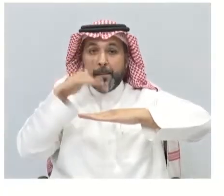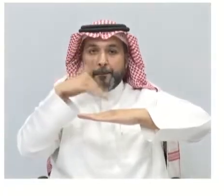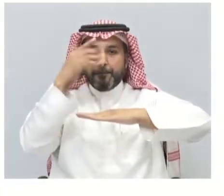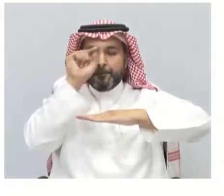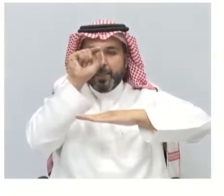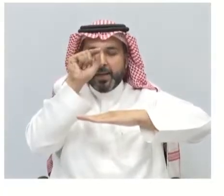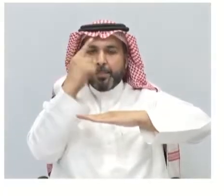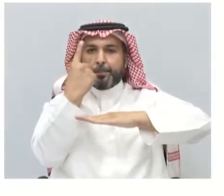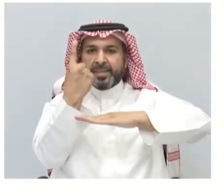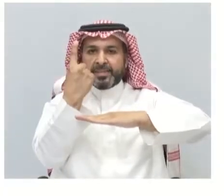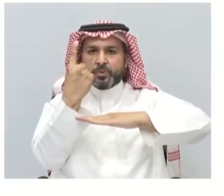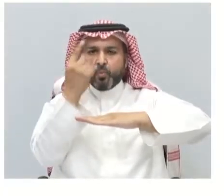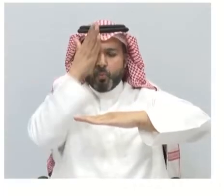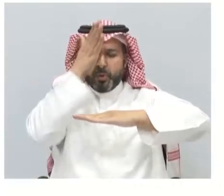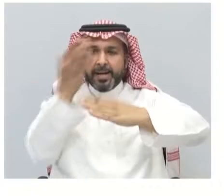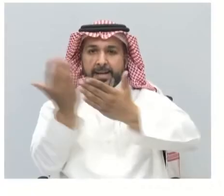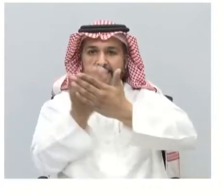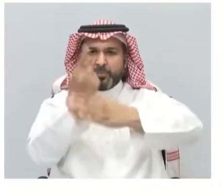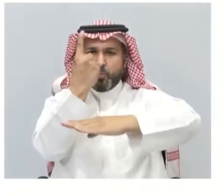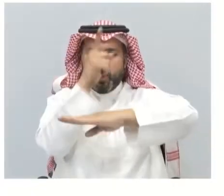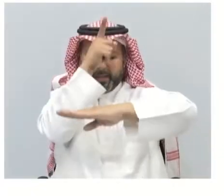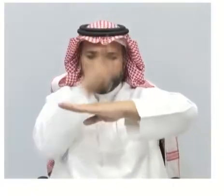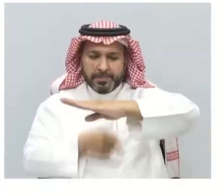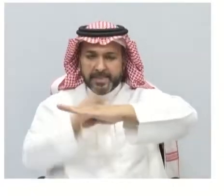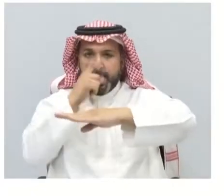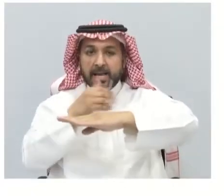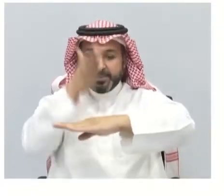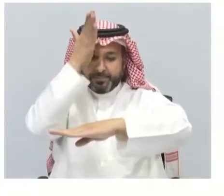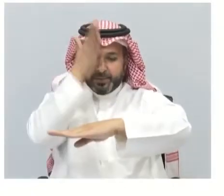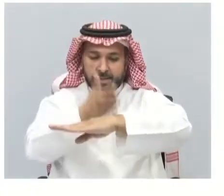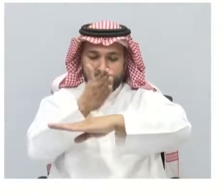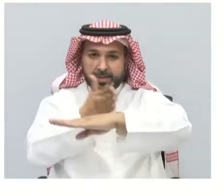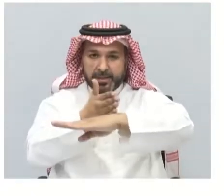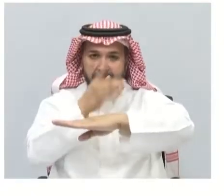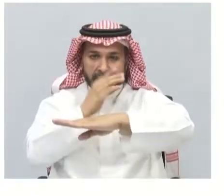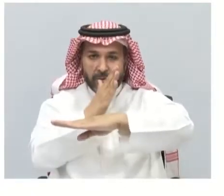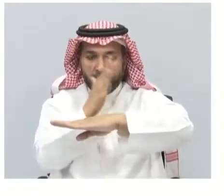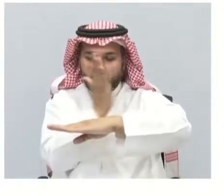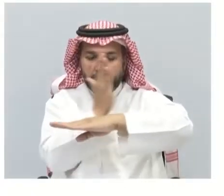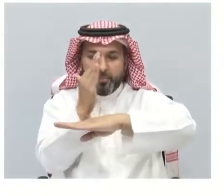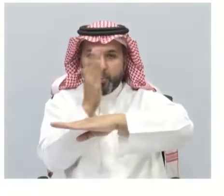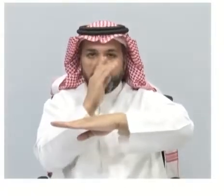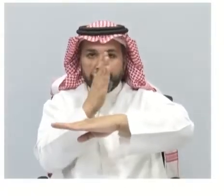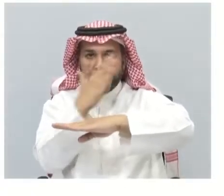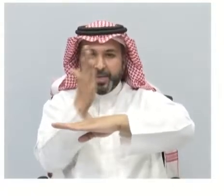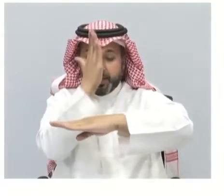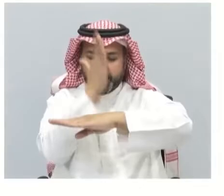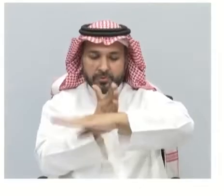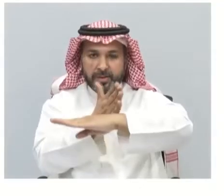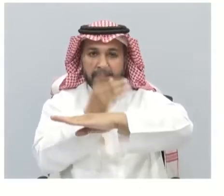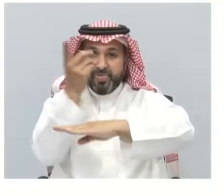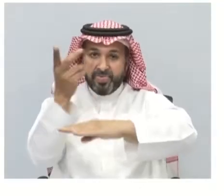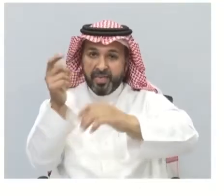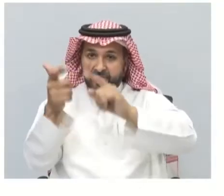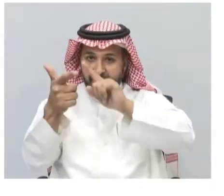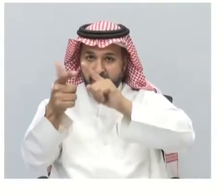يوجد مستقيم واحد فقط يمر بين يمر بالنقطه بي ويكون عموديا على ذلك المستقيم